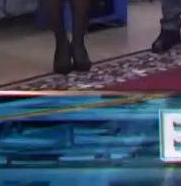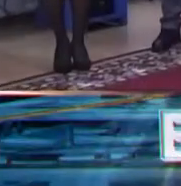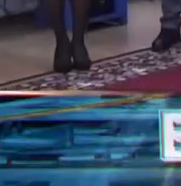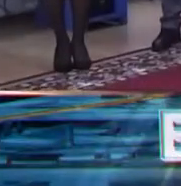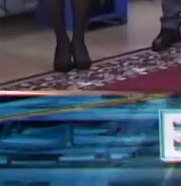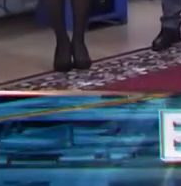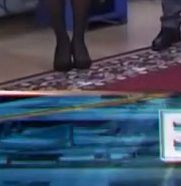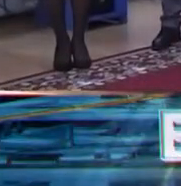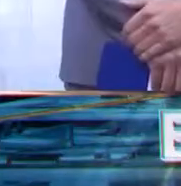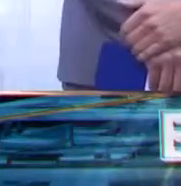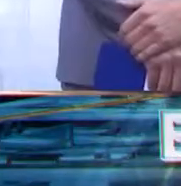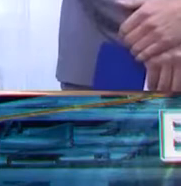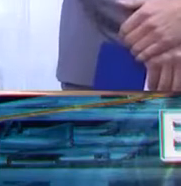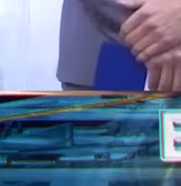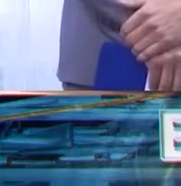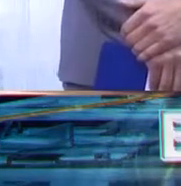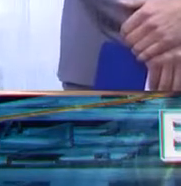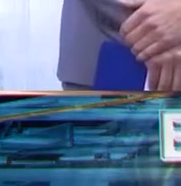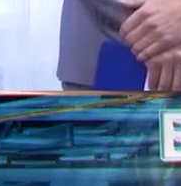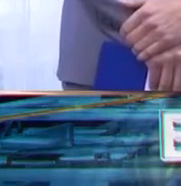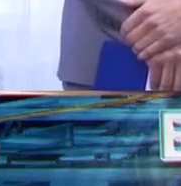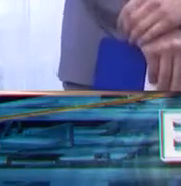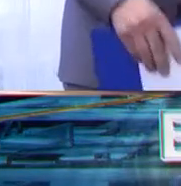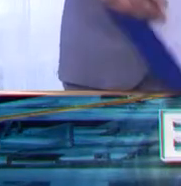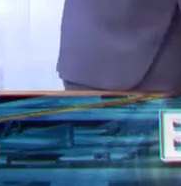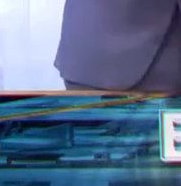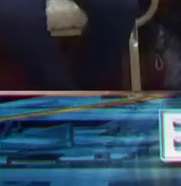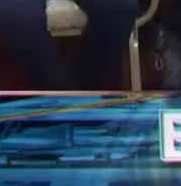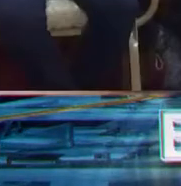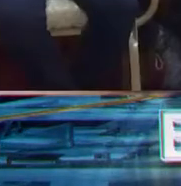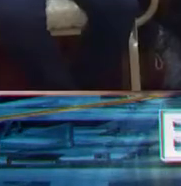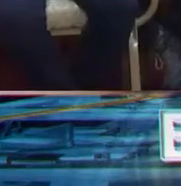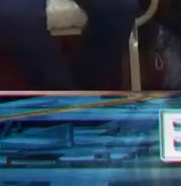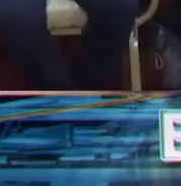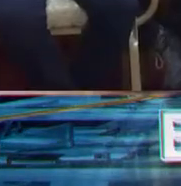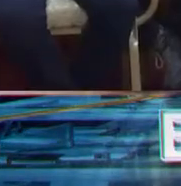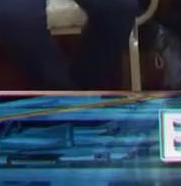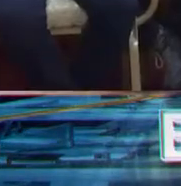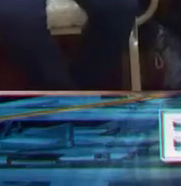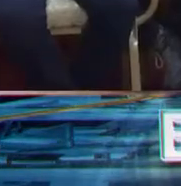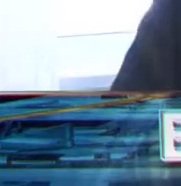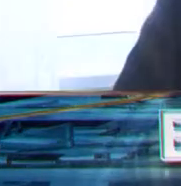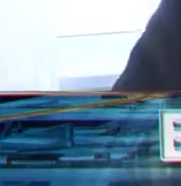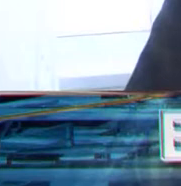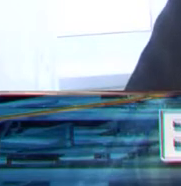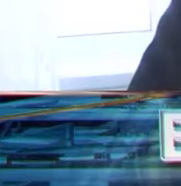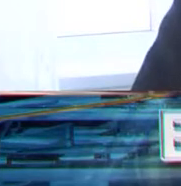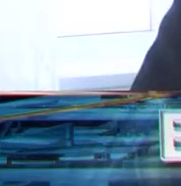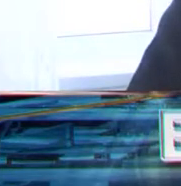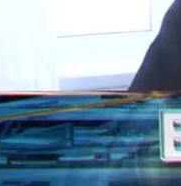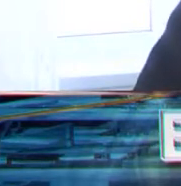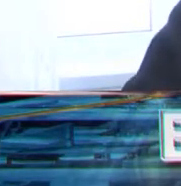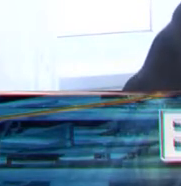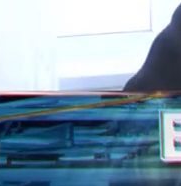тілі. Бұл Абайдың қазақ әдебиетіне әкелген жаңалығының бірі. Ақынның 10 аудармасы осы бағытқа арналған. Абай бізге